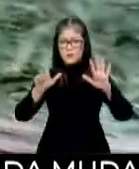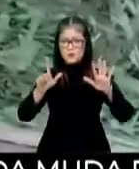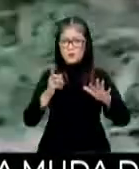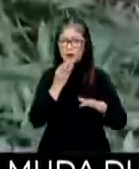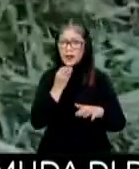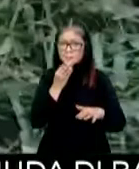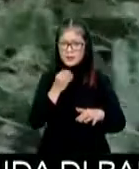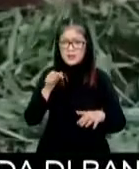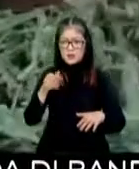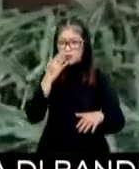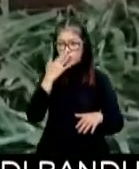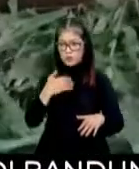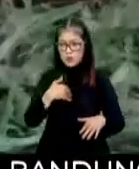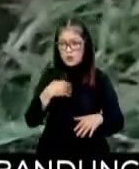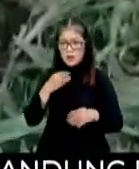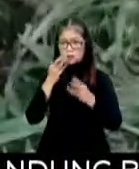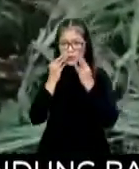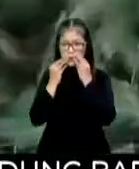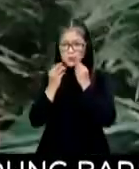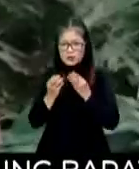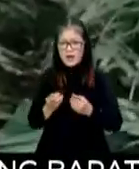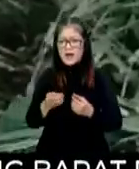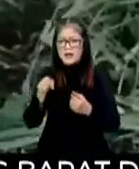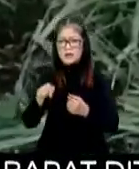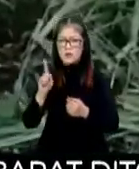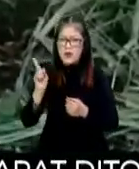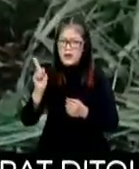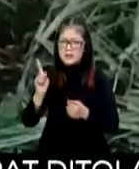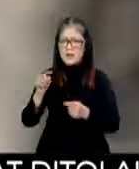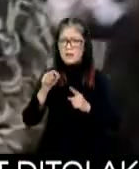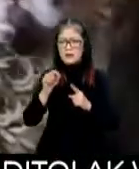bagian mulut mengeluarkan cairan, bahkan beberapa kambing lukanya mulai parah.